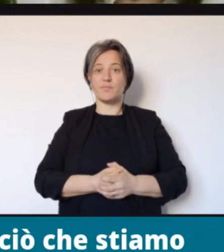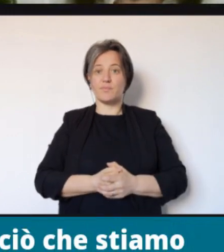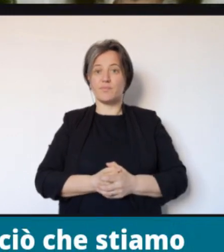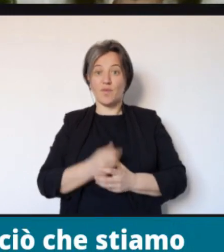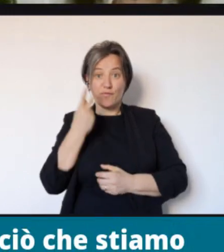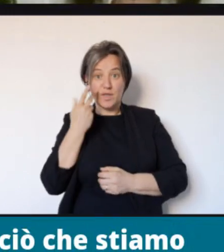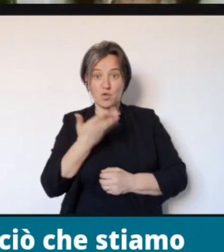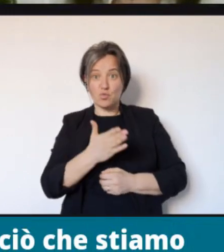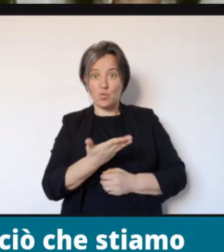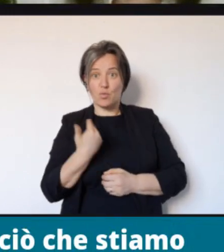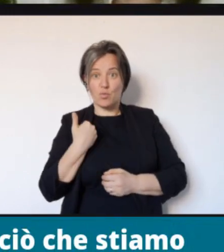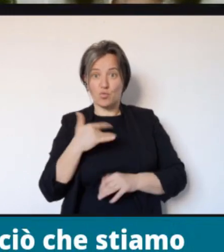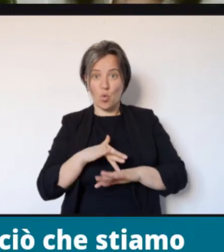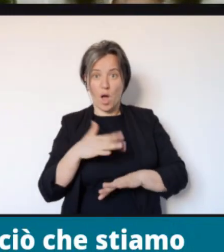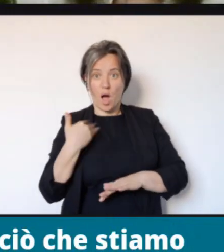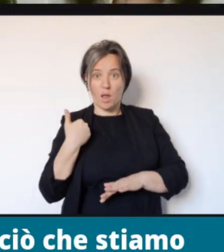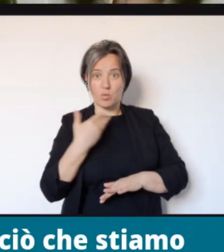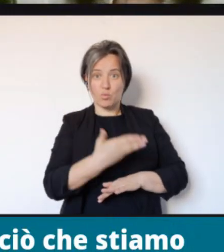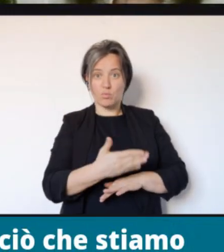E